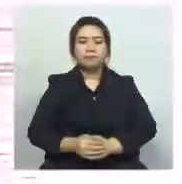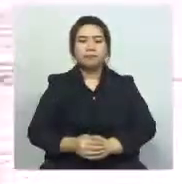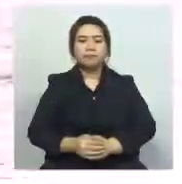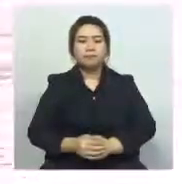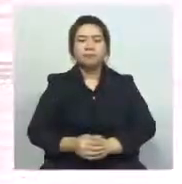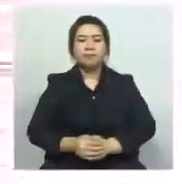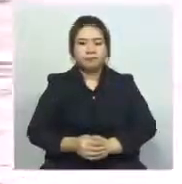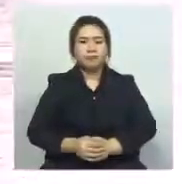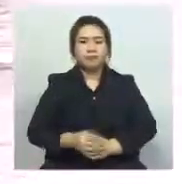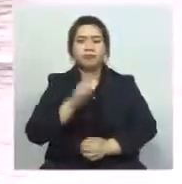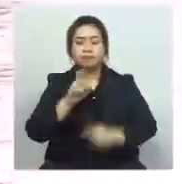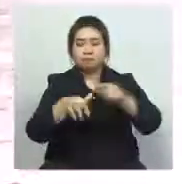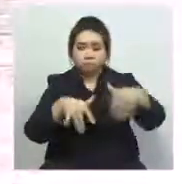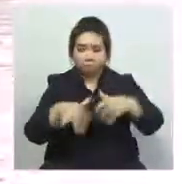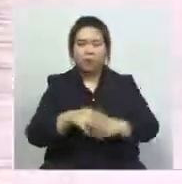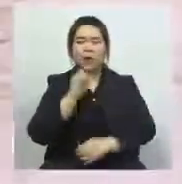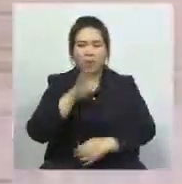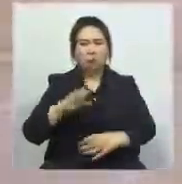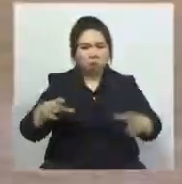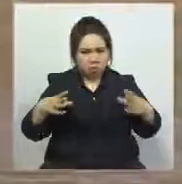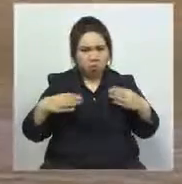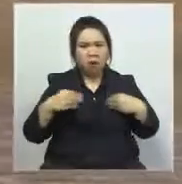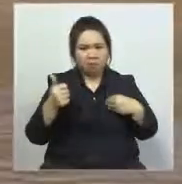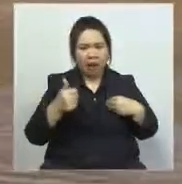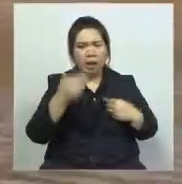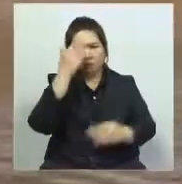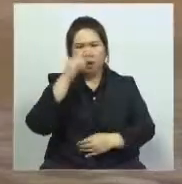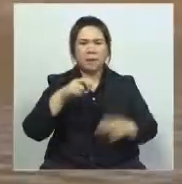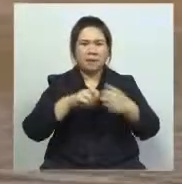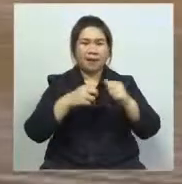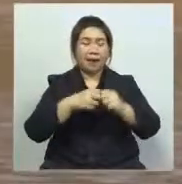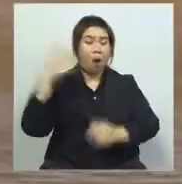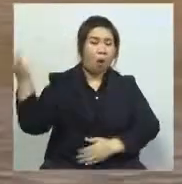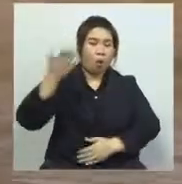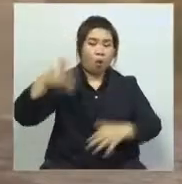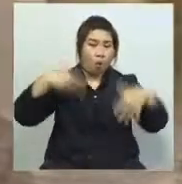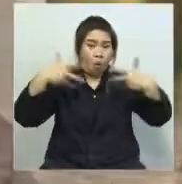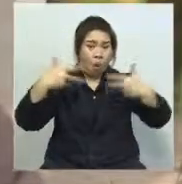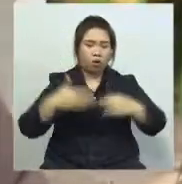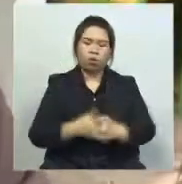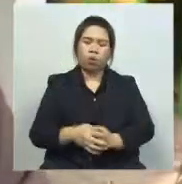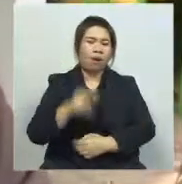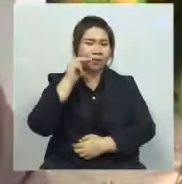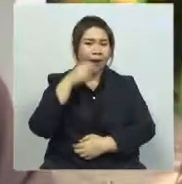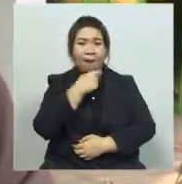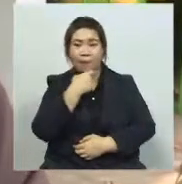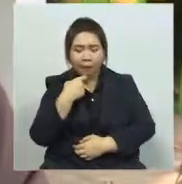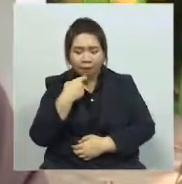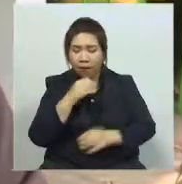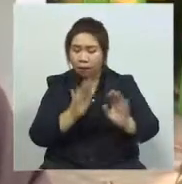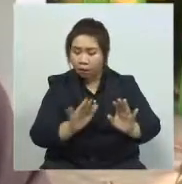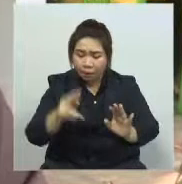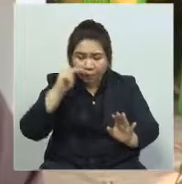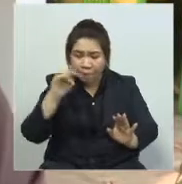ได ้เห็นด้วยค่ะจะได้บรรเทาความเดือดร้อนของชาวบ้านเวลาหน้าแล้งนะคะน้ำจะได้กักไว้เพื่อเขาจะได้หาอ